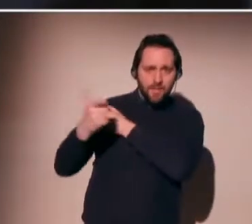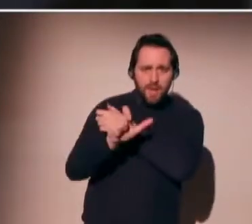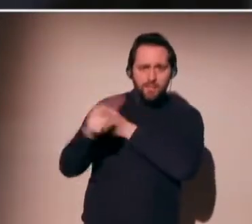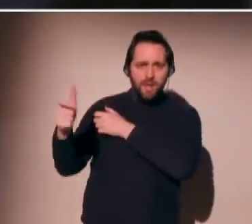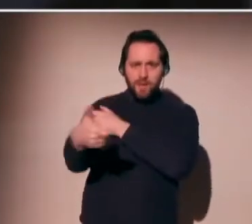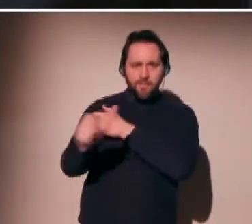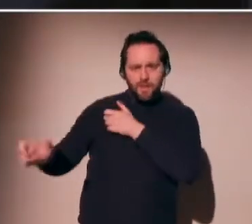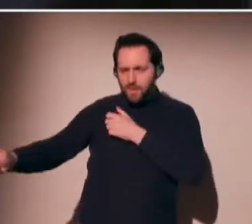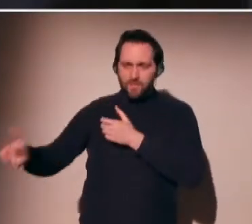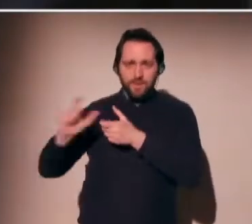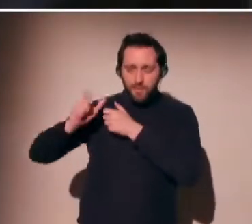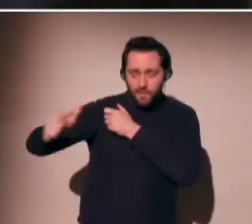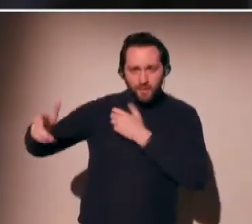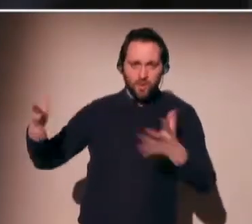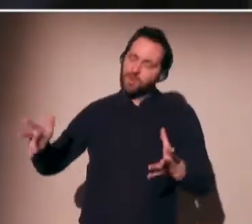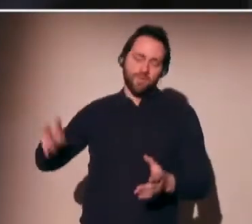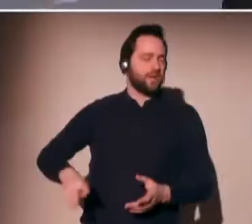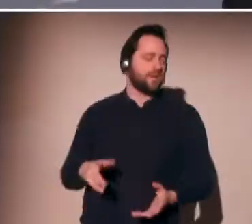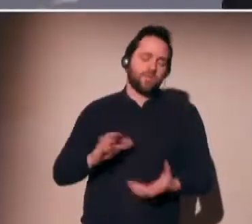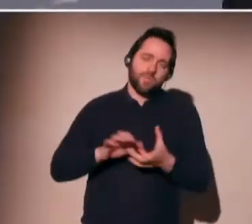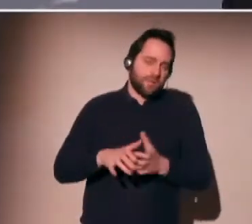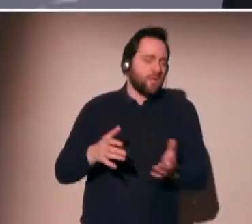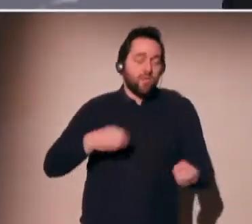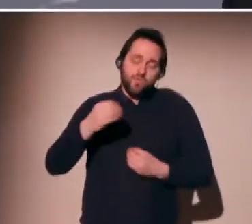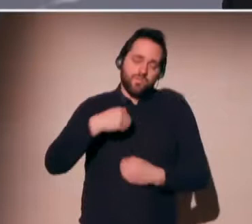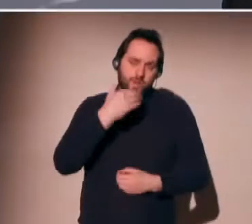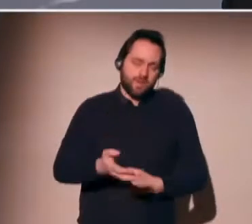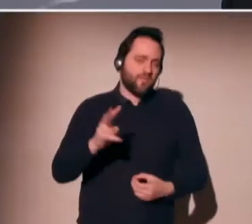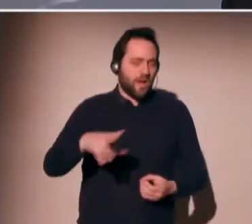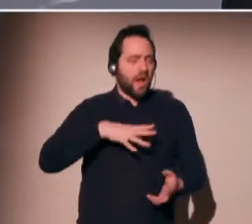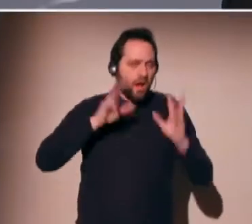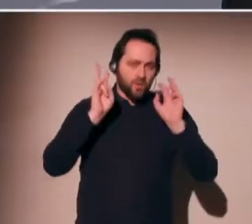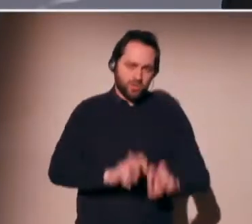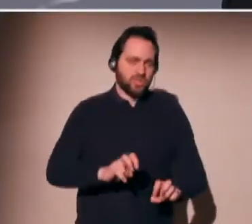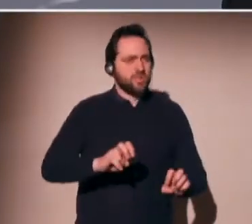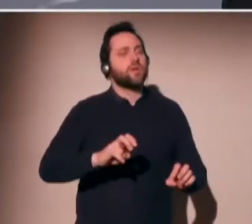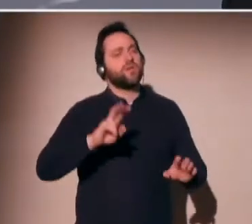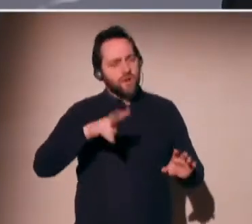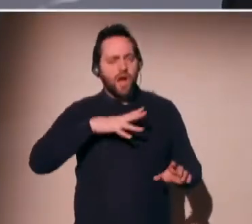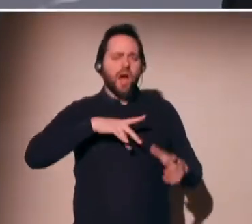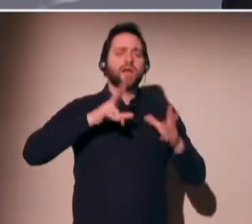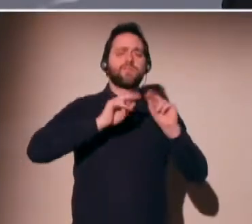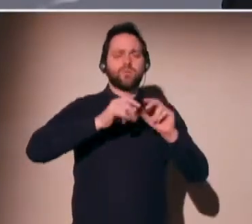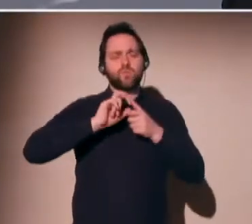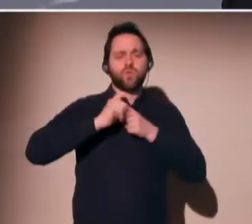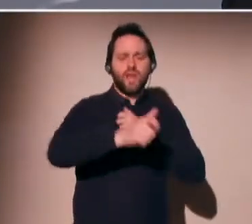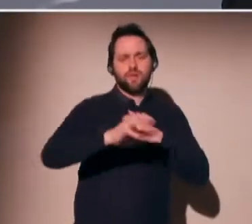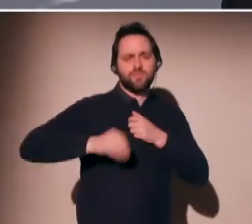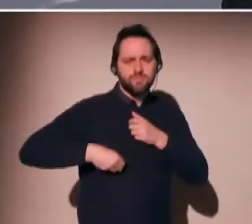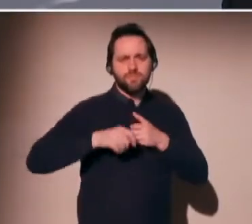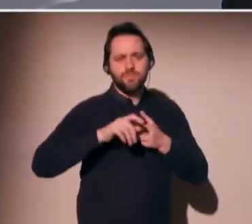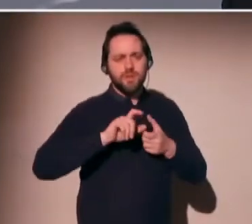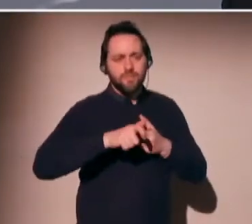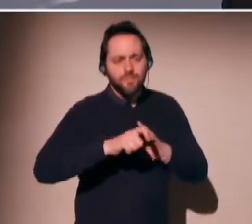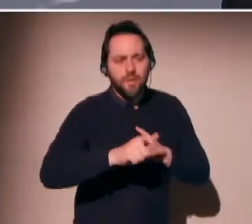un champ de recherche. Il y a des cas où la notion d'explication causale peut être trouvée assez facilement. J'approche un briquet contre ma